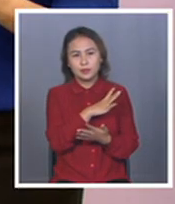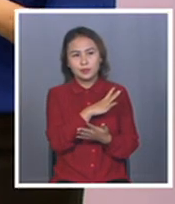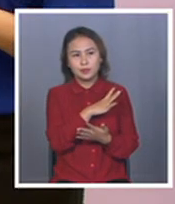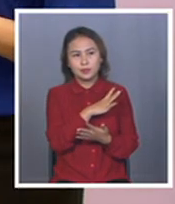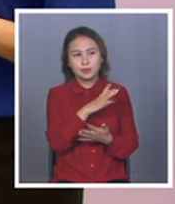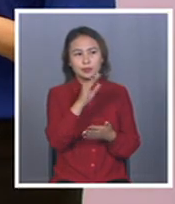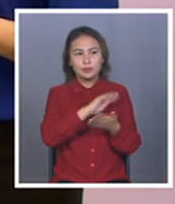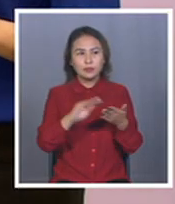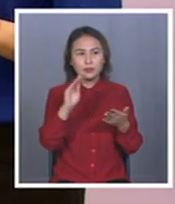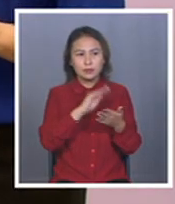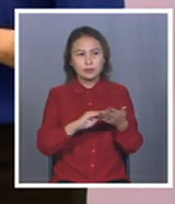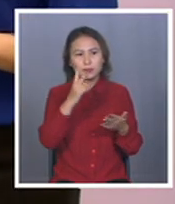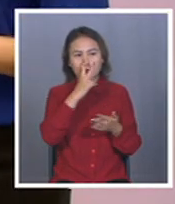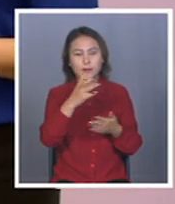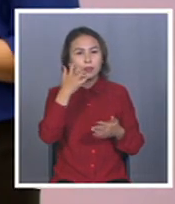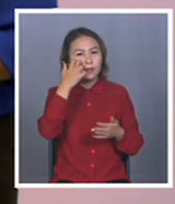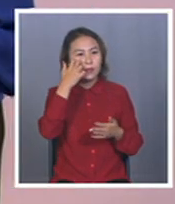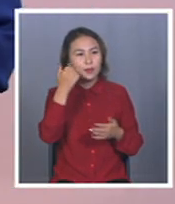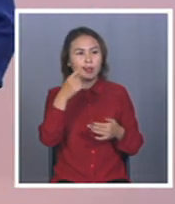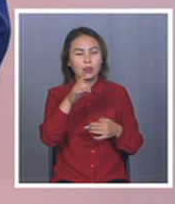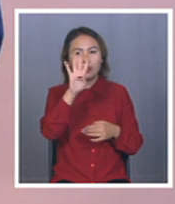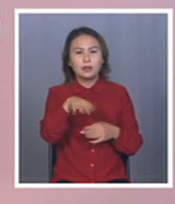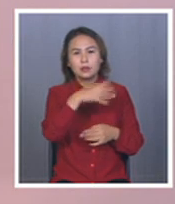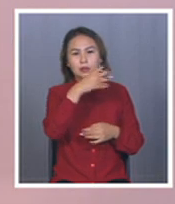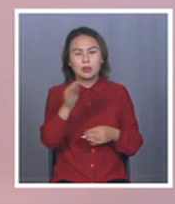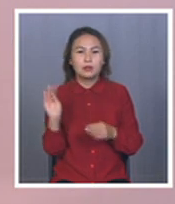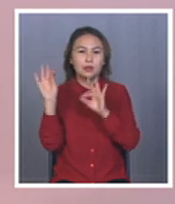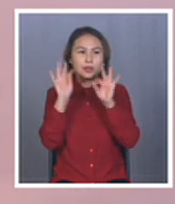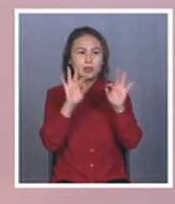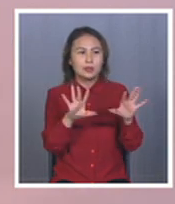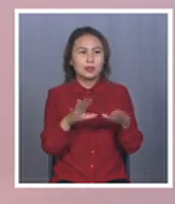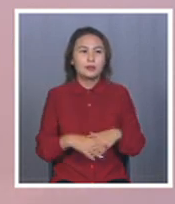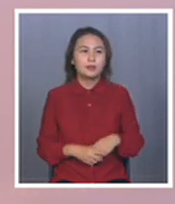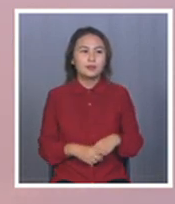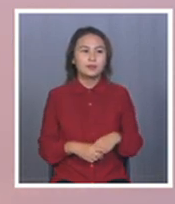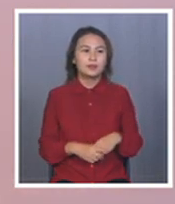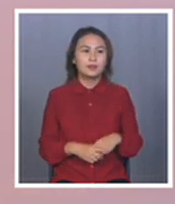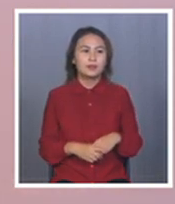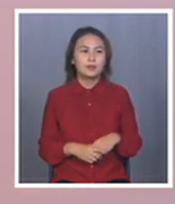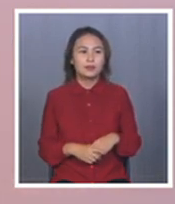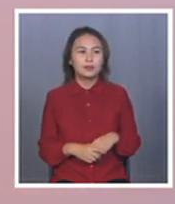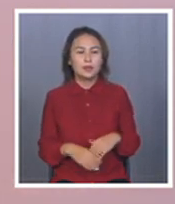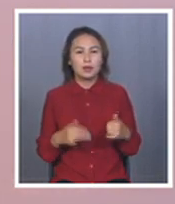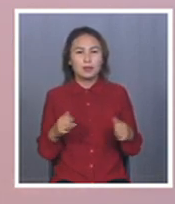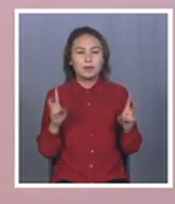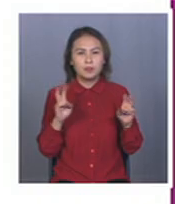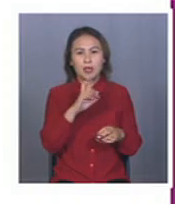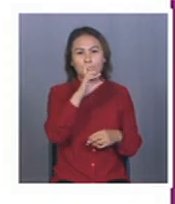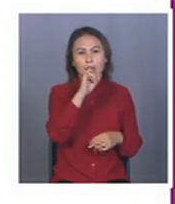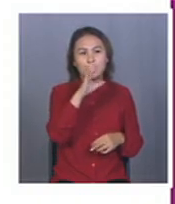Мәтіндегі деректерді пайдаланып, мына кестені толтырасыңдар. Қорықтар берілді бүгінгі өткен. Барса